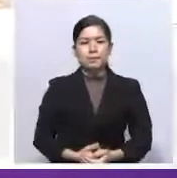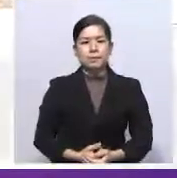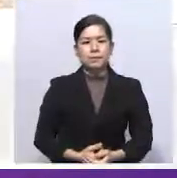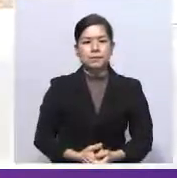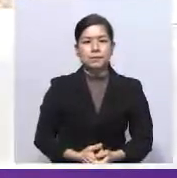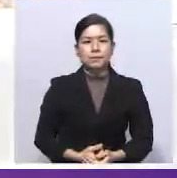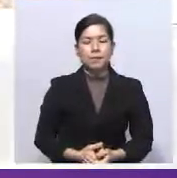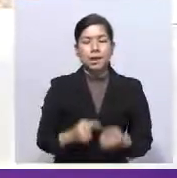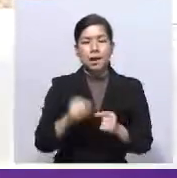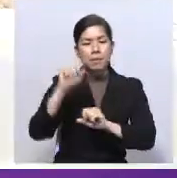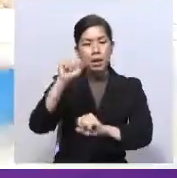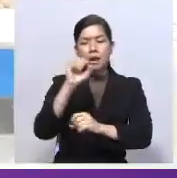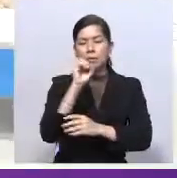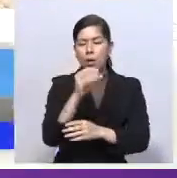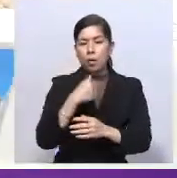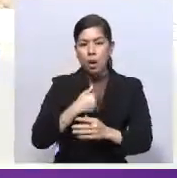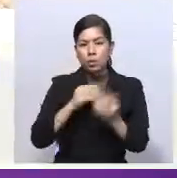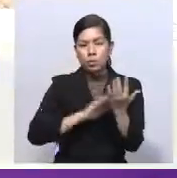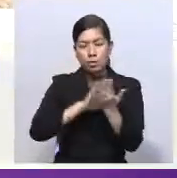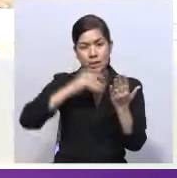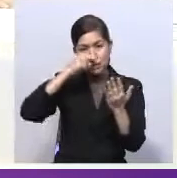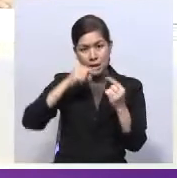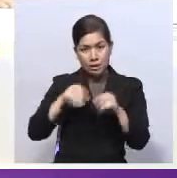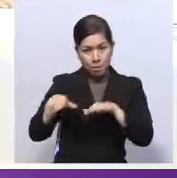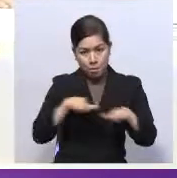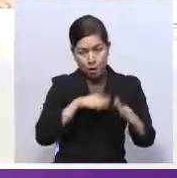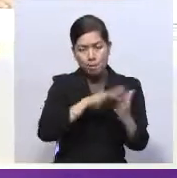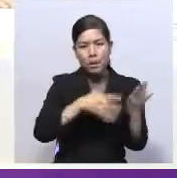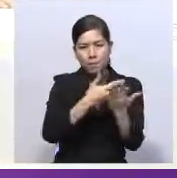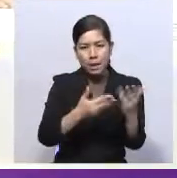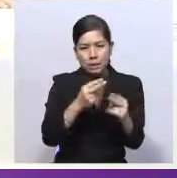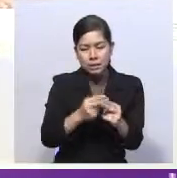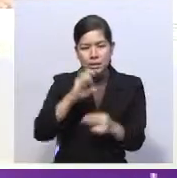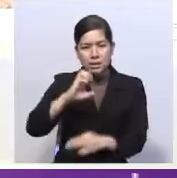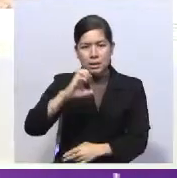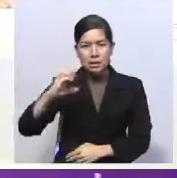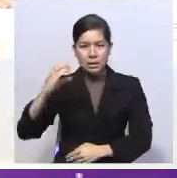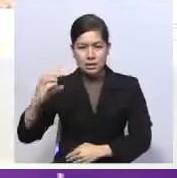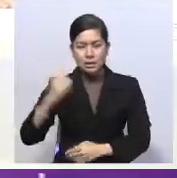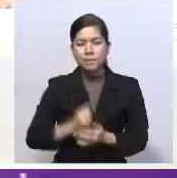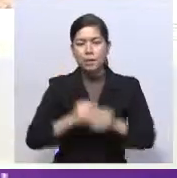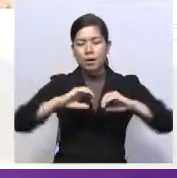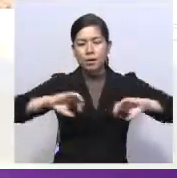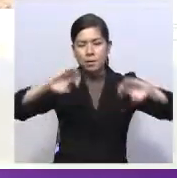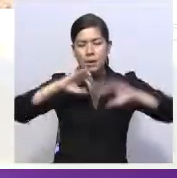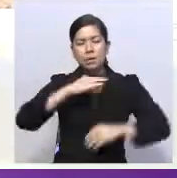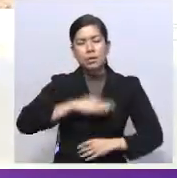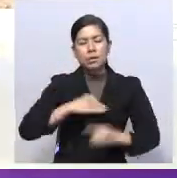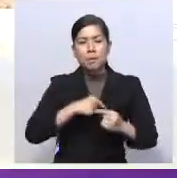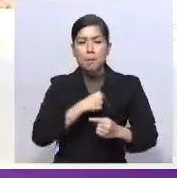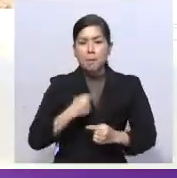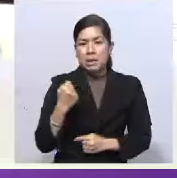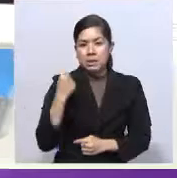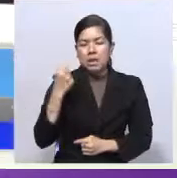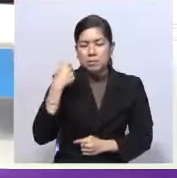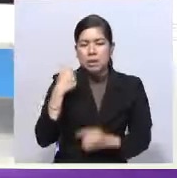้การประกาศความพร้อมขับเคลื่อนประเทศด้วยยุทธศาสตร์ไม่กับโปรเจกต์ EEC และดิจิทัลรัฐบาลก็มั่นใจนะคะว่าจะนำพาประเทศ